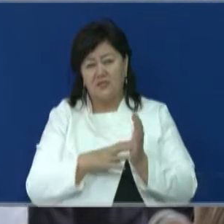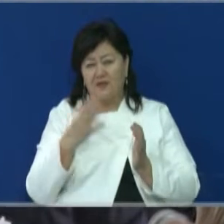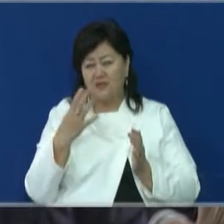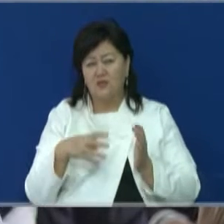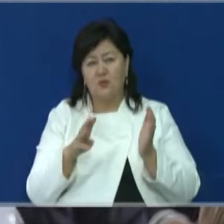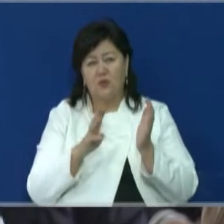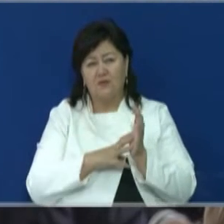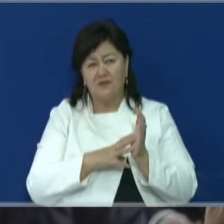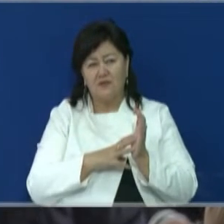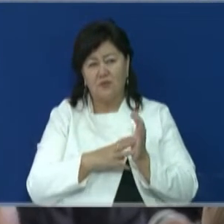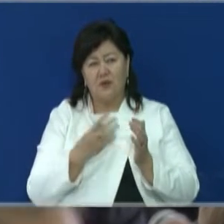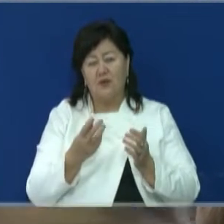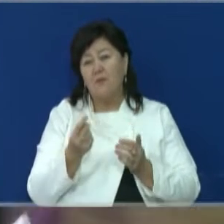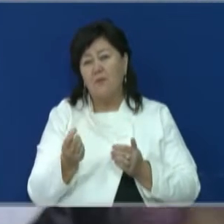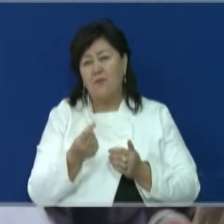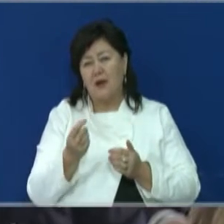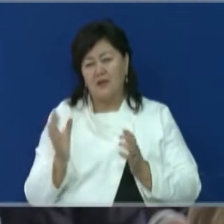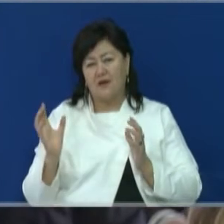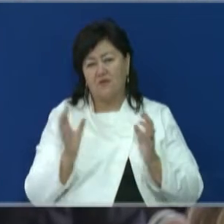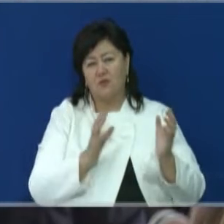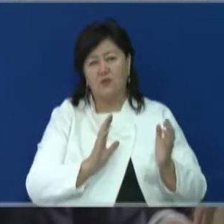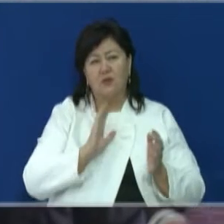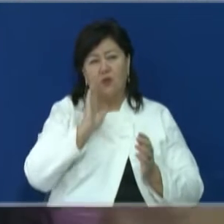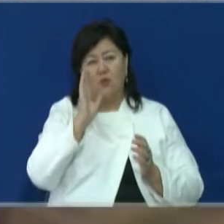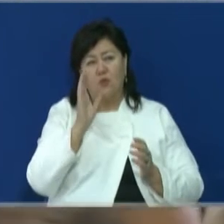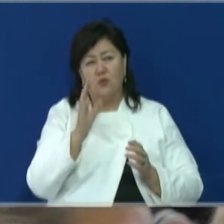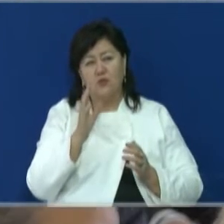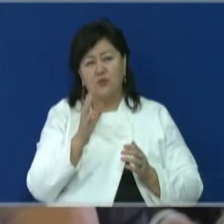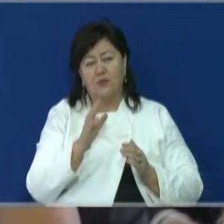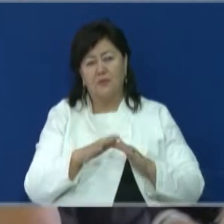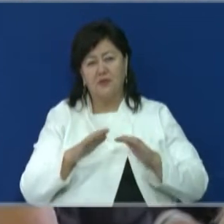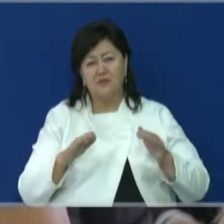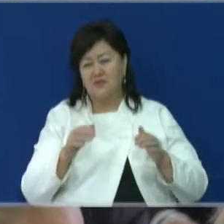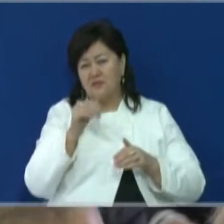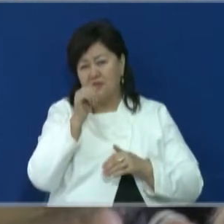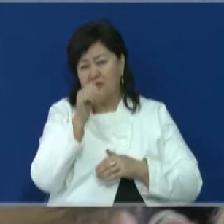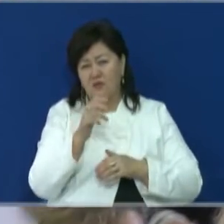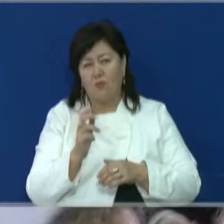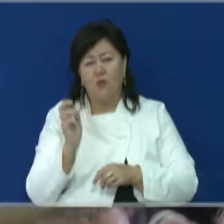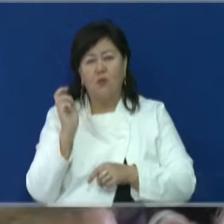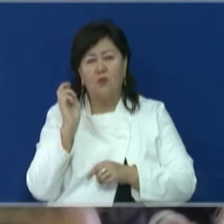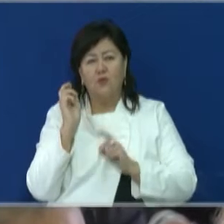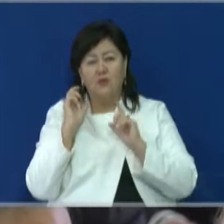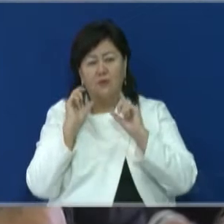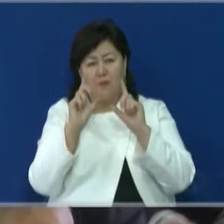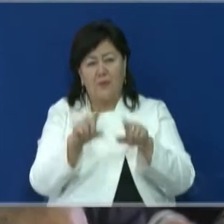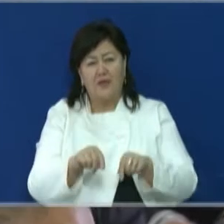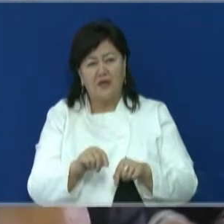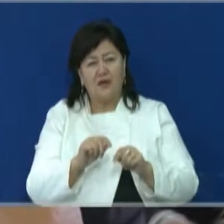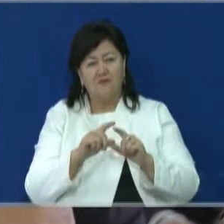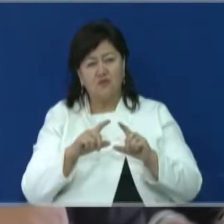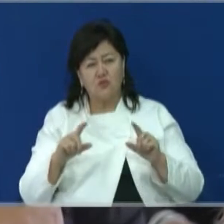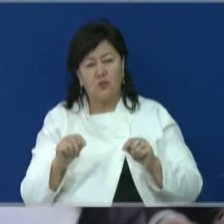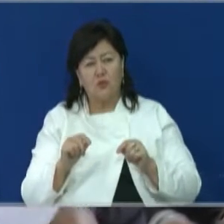48, 9-ші автобустарда солай. Таңертеңгі уақытта балалар сабаққа бара алмайды, әркімнің такси жалдауға, әркімнің үйде